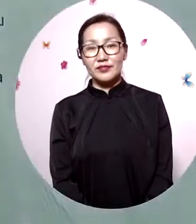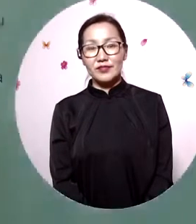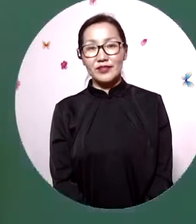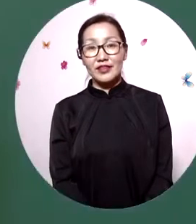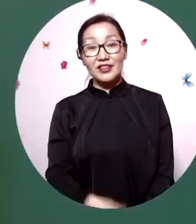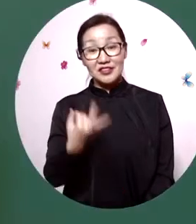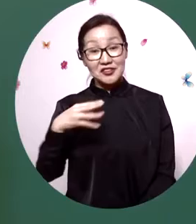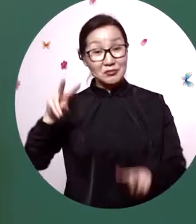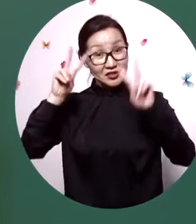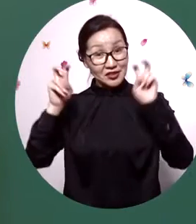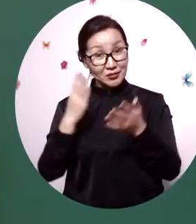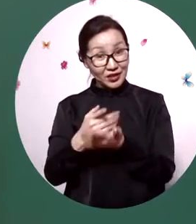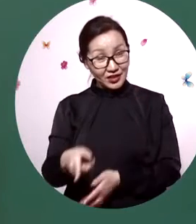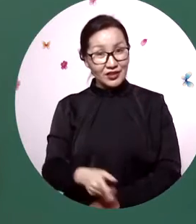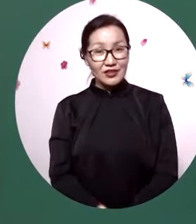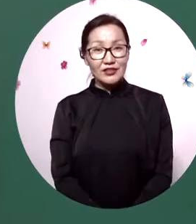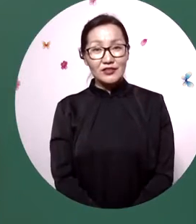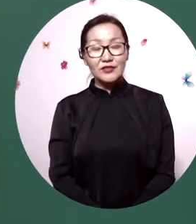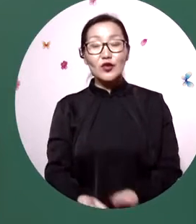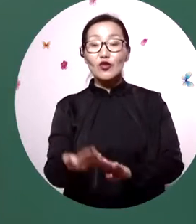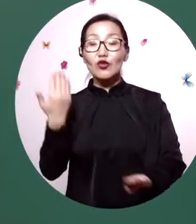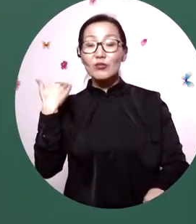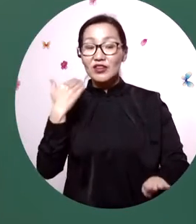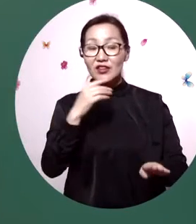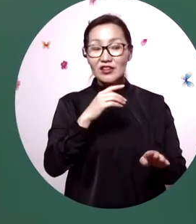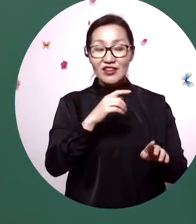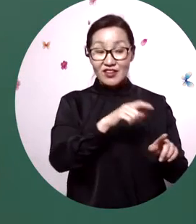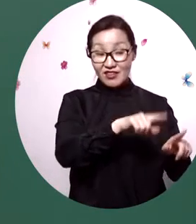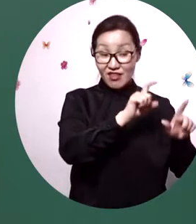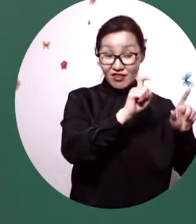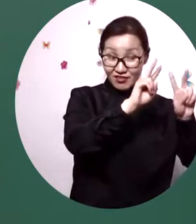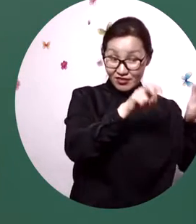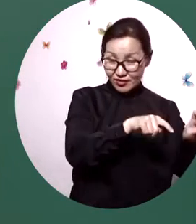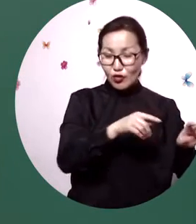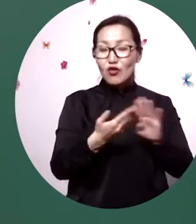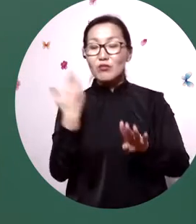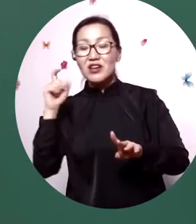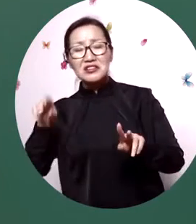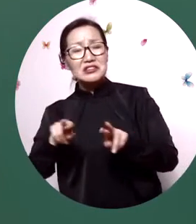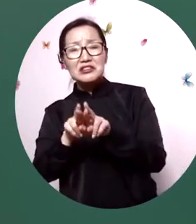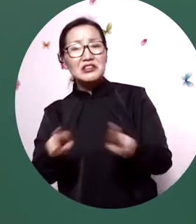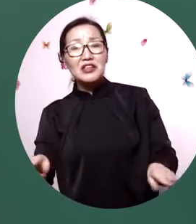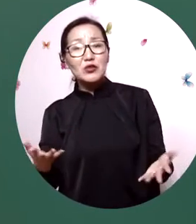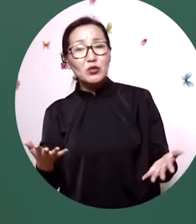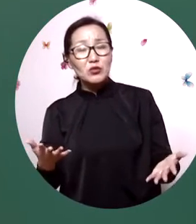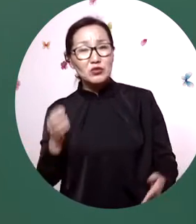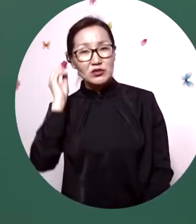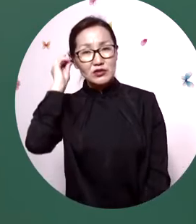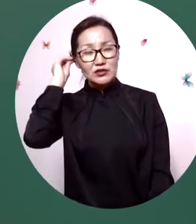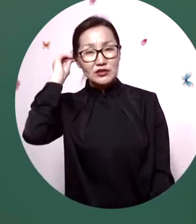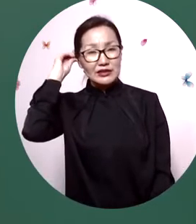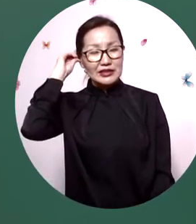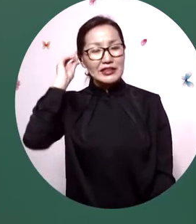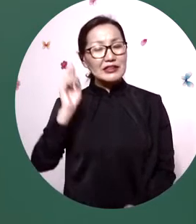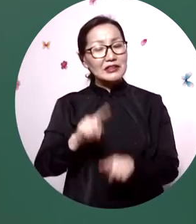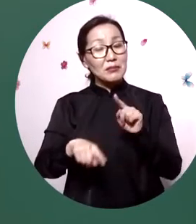За ийм их байсан мэн тий. Энэ их маань өмнөх ихээс юугаараа ялгаатай вэ? Ямар чиглийн их байгаа бол гэж